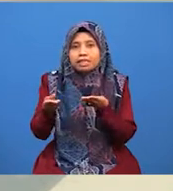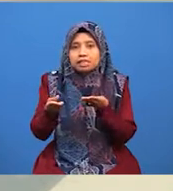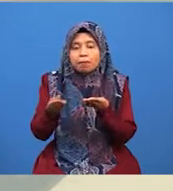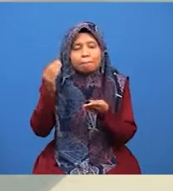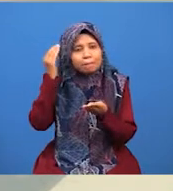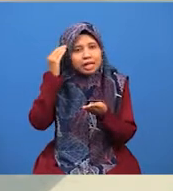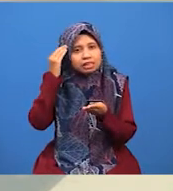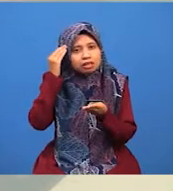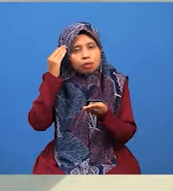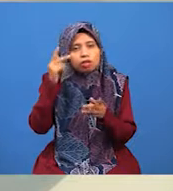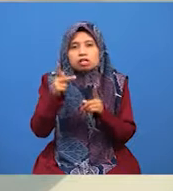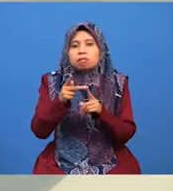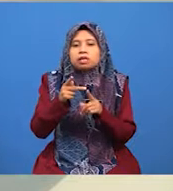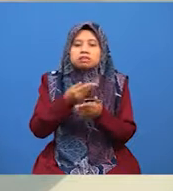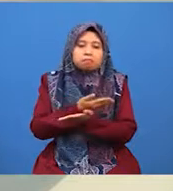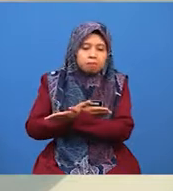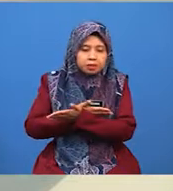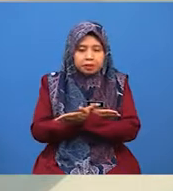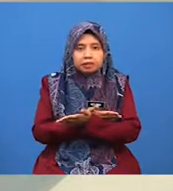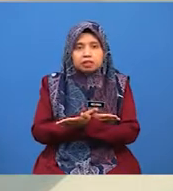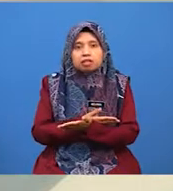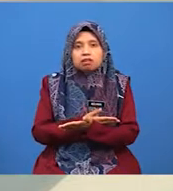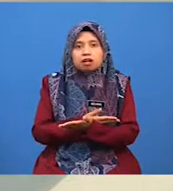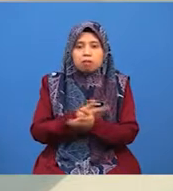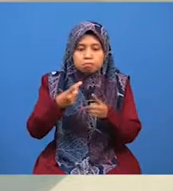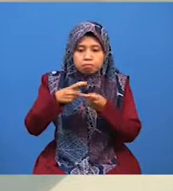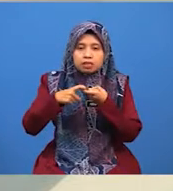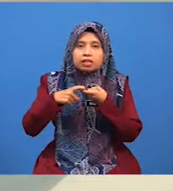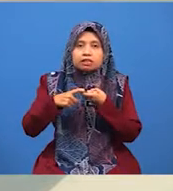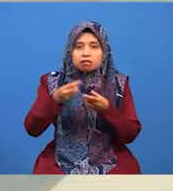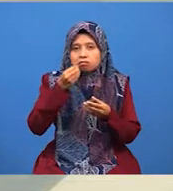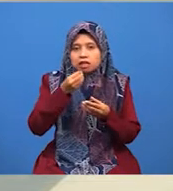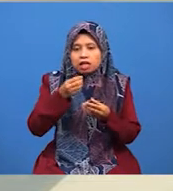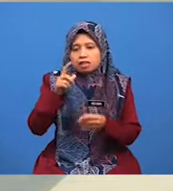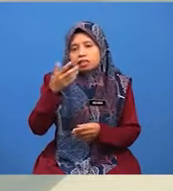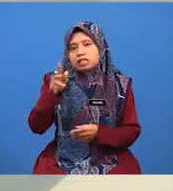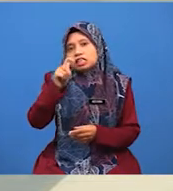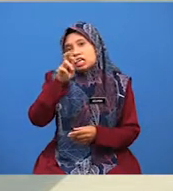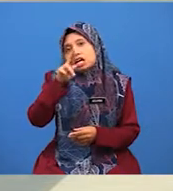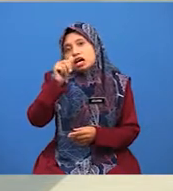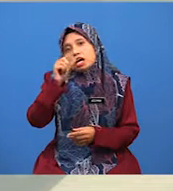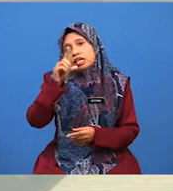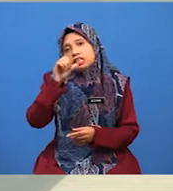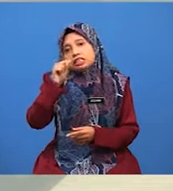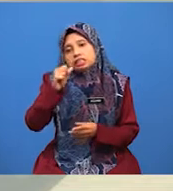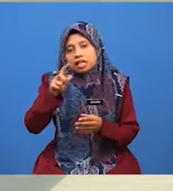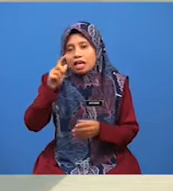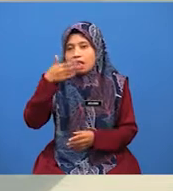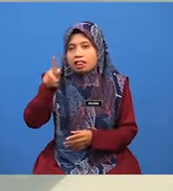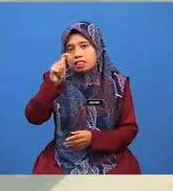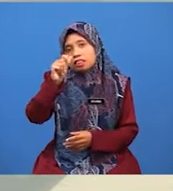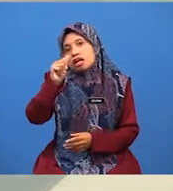memberikan pengetahuan kepada anak-anak berkaitan makanan tradisi tapai ubi